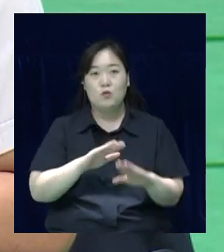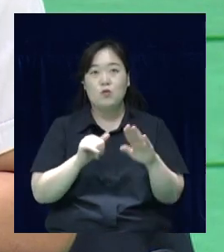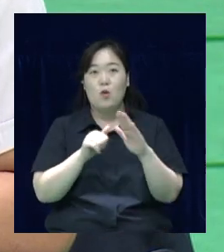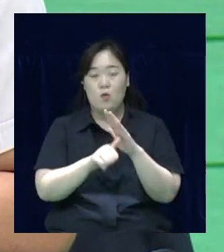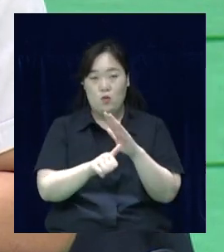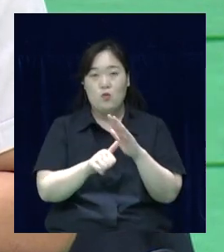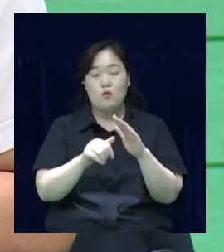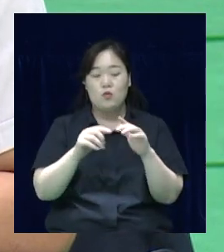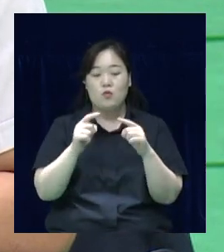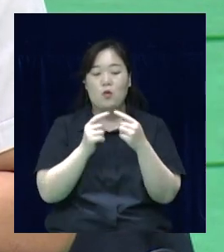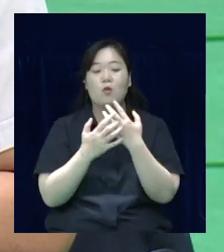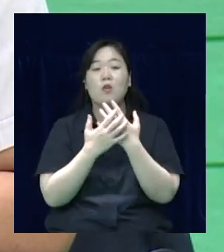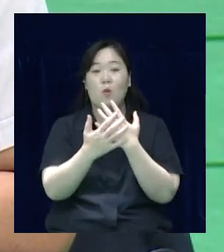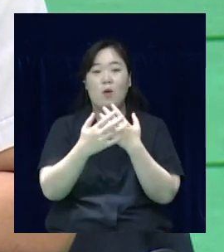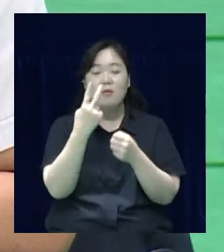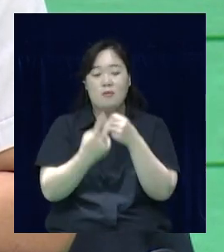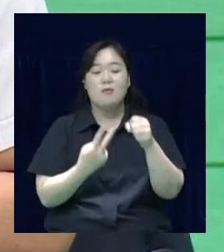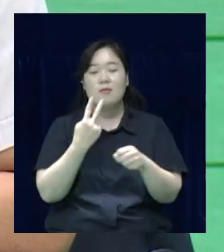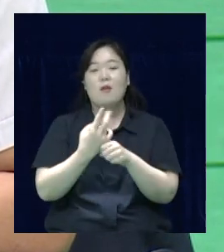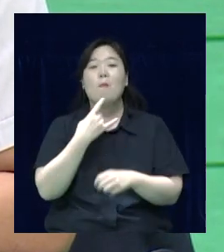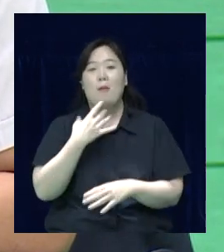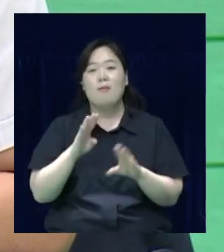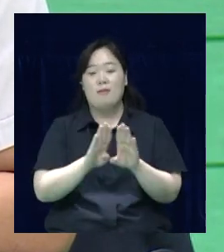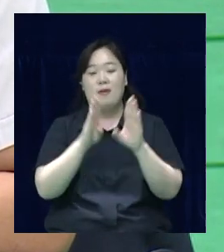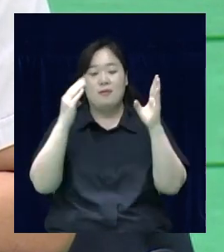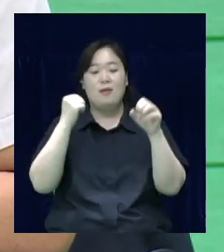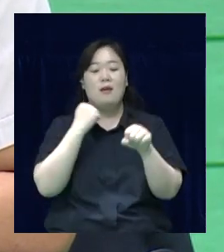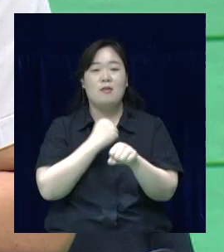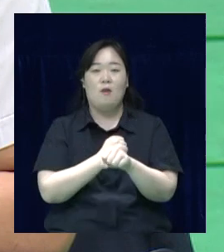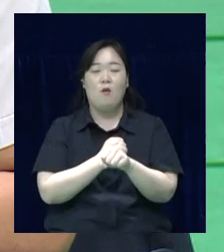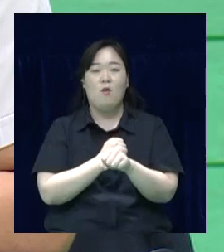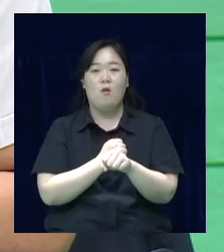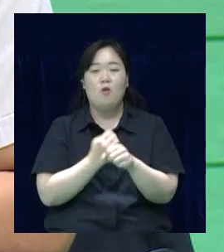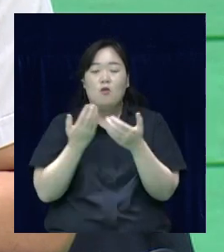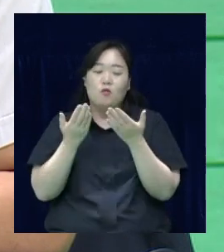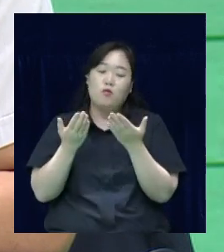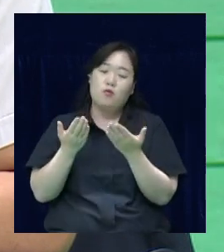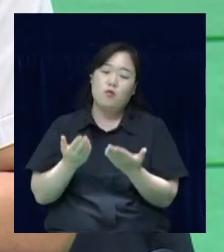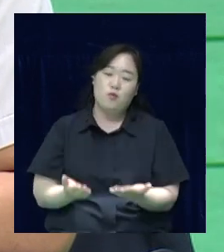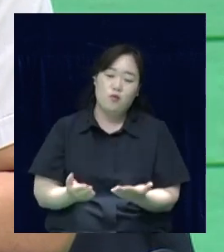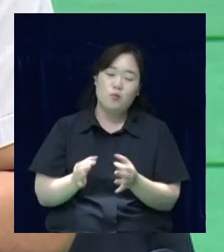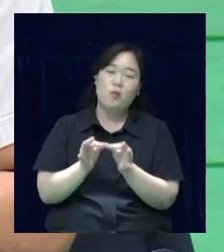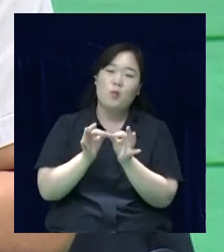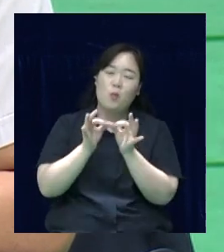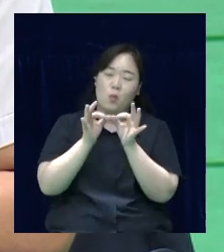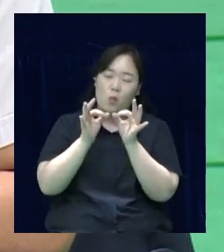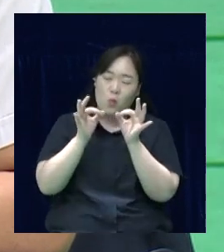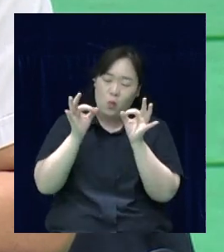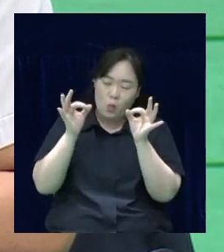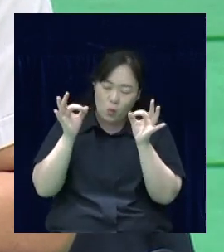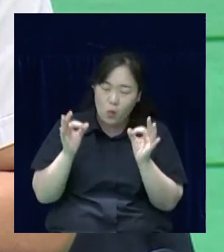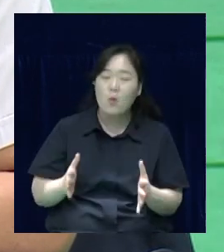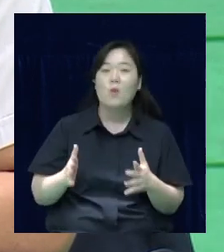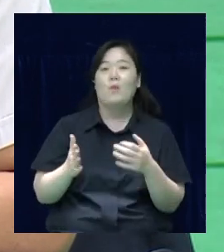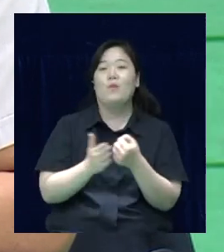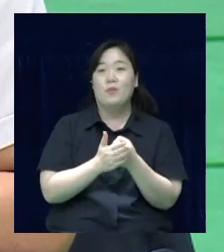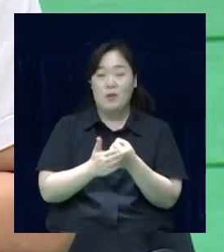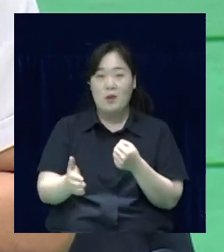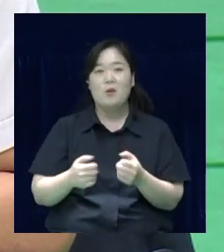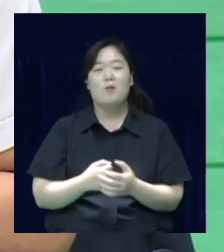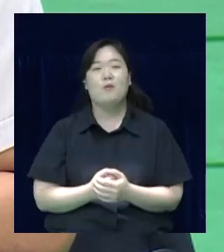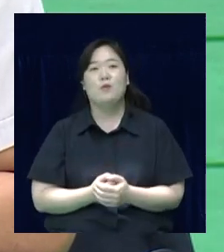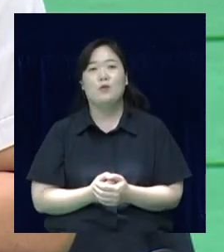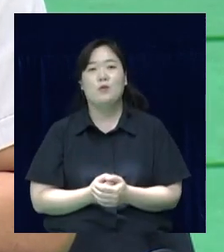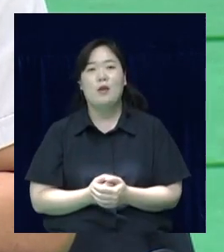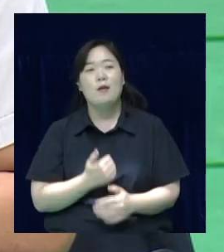말씀드리고 있지만 2년 만에 펼쳐지는 대회 좀 텀이 길었습니다. 그렇기 때문에 선수들도 굉장히 목말라 있었을 테지만 또